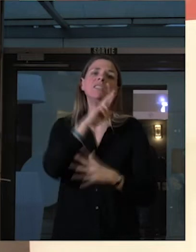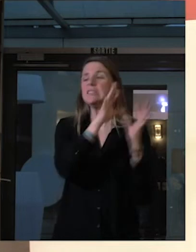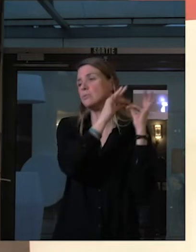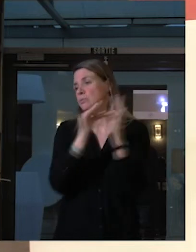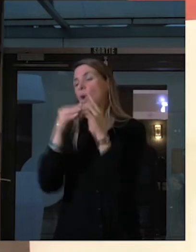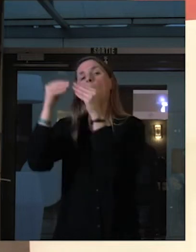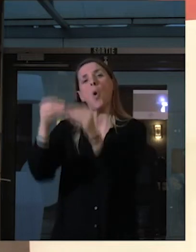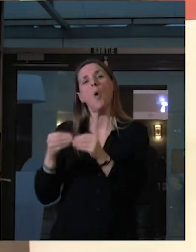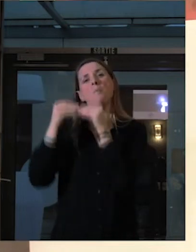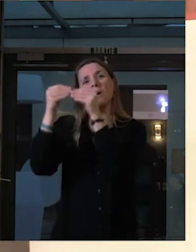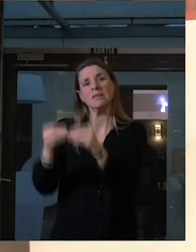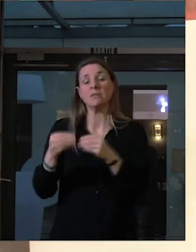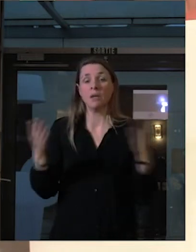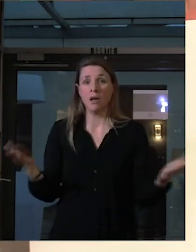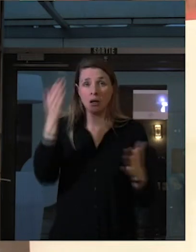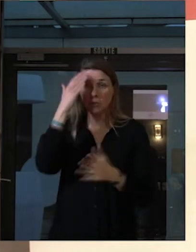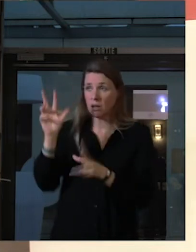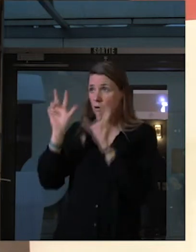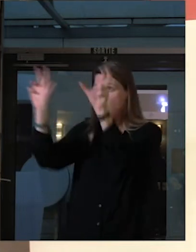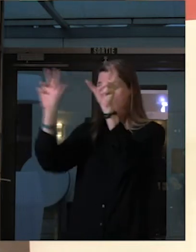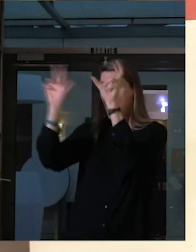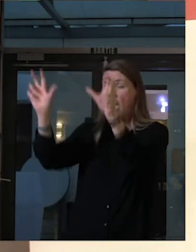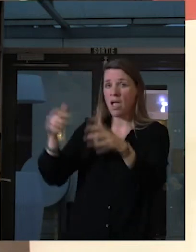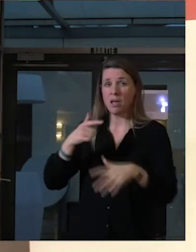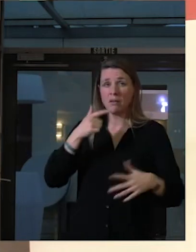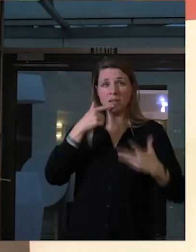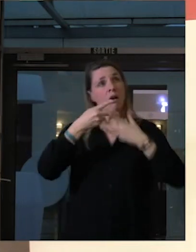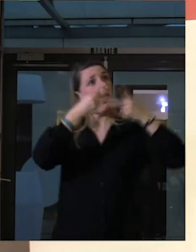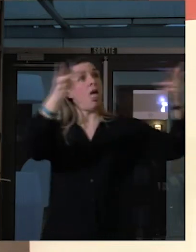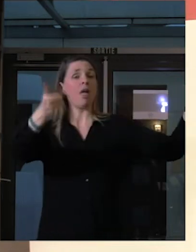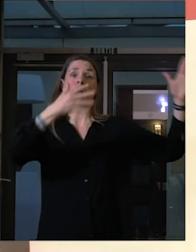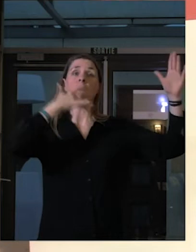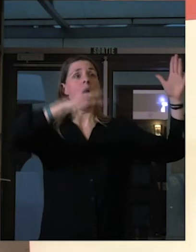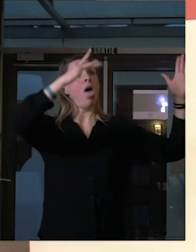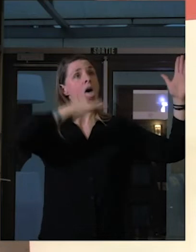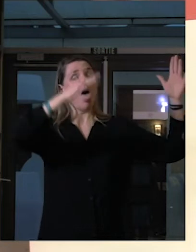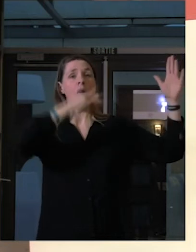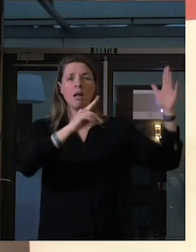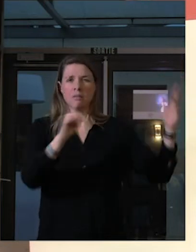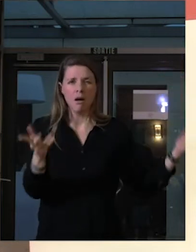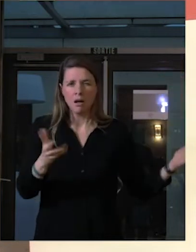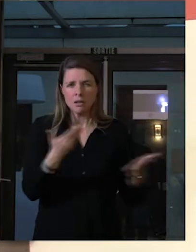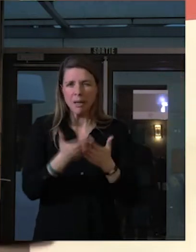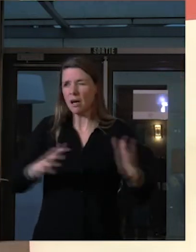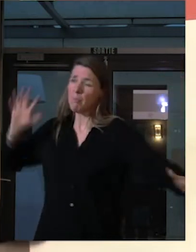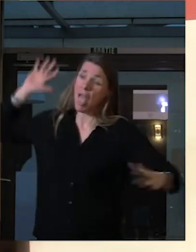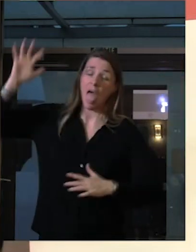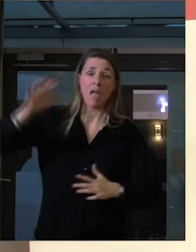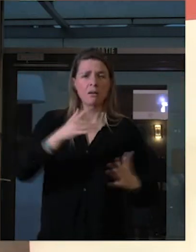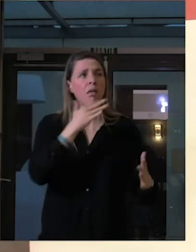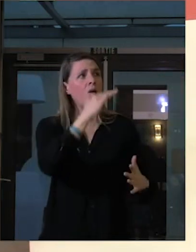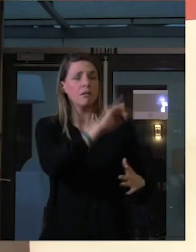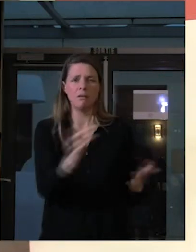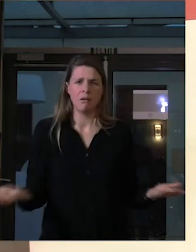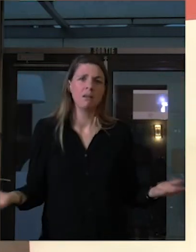que quand on joue au volley au niveau professionnel, on n'est pas en train de déclamer du ronsard derrière le terrain quand on plante une attaque, hein, ce n'est pas l'idée. Et le fait qu'on